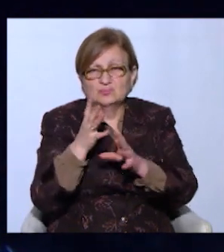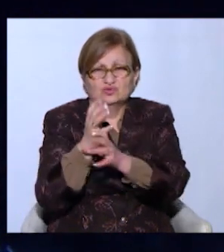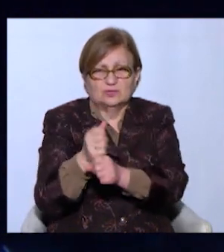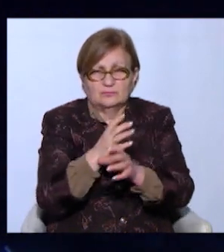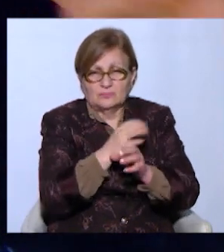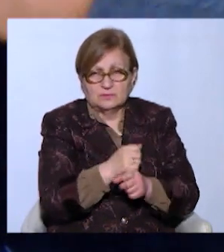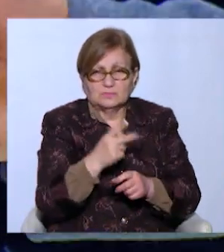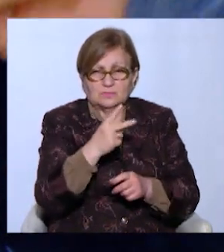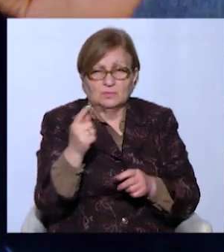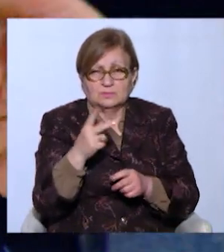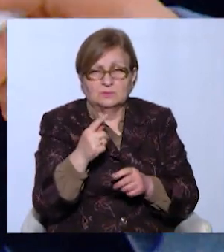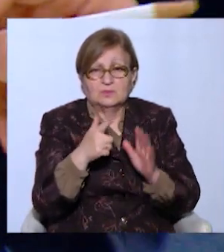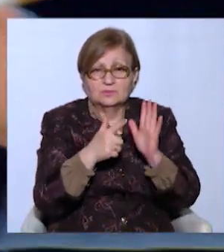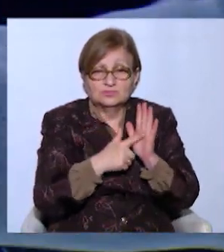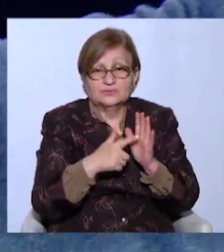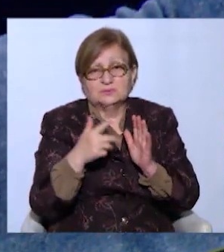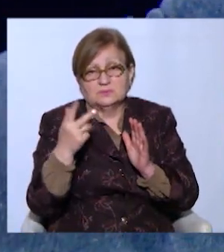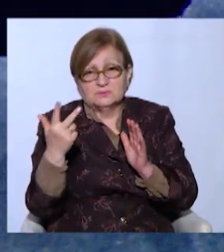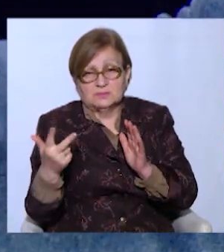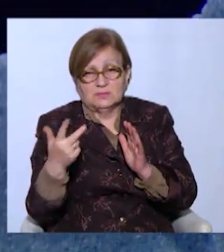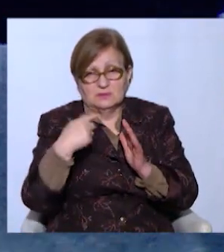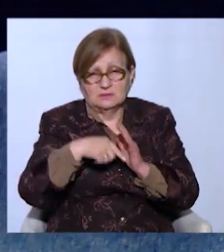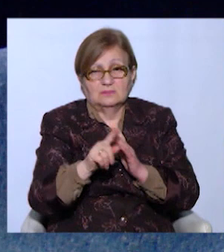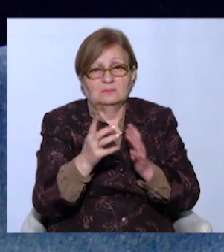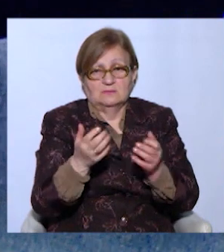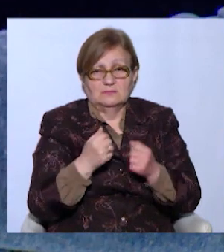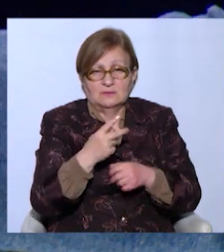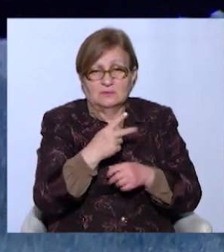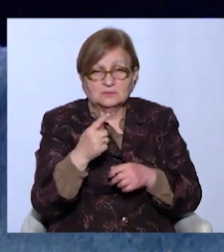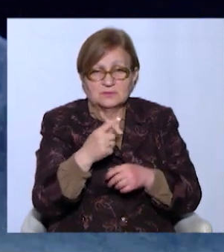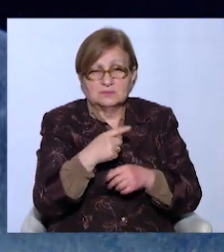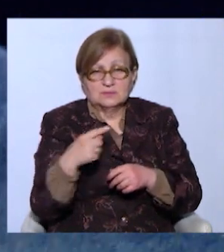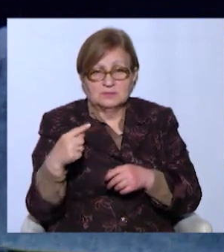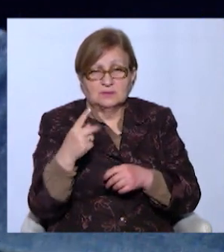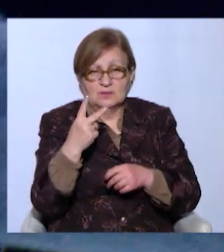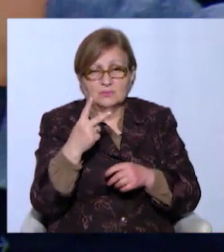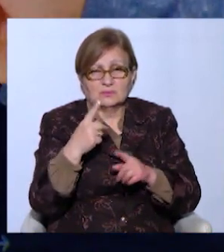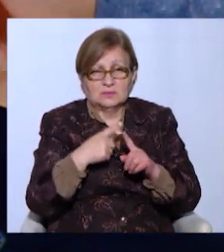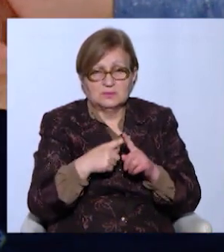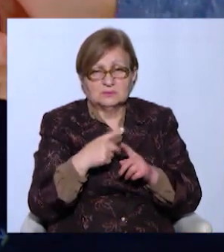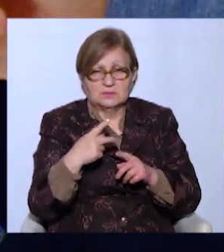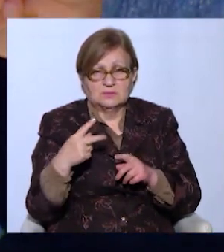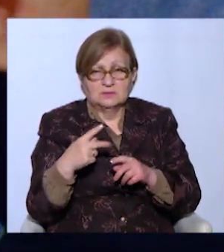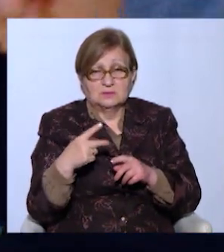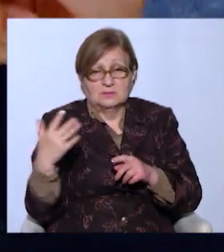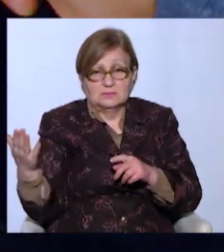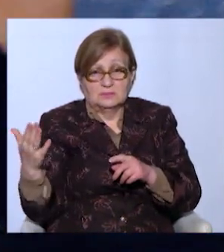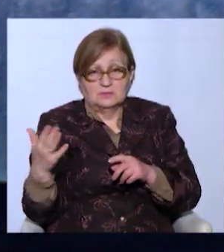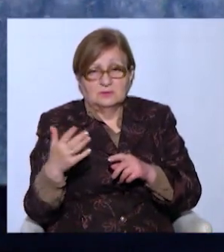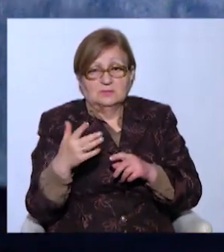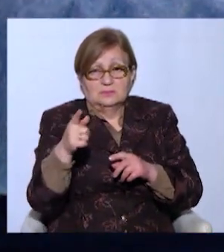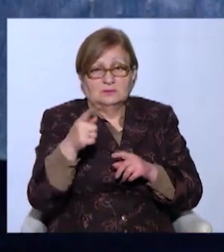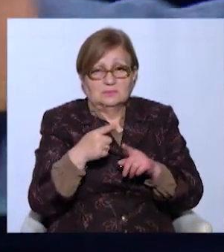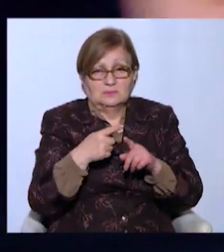სტოლობა 21-ზე, ანუ 7-ზე და 3-ზე, მიიღება 21 მინუს 2x-ი უდრის მარჯვენა მხარეს 7-ზე და